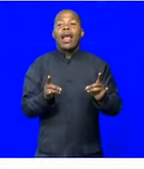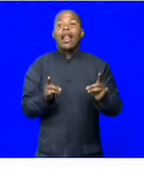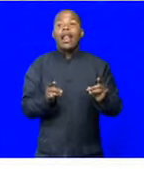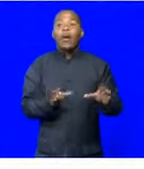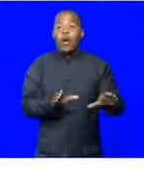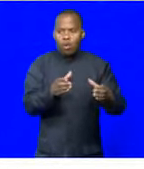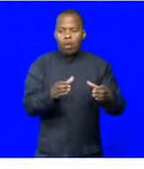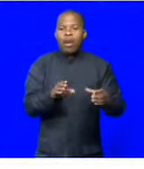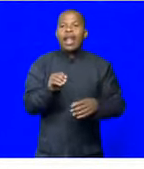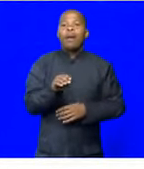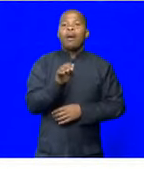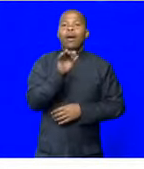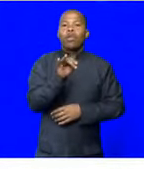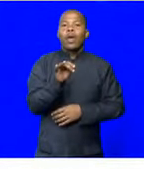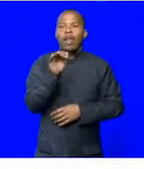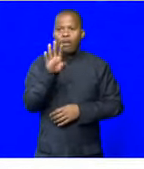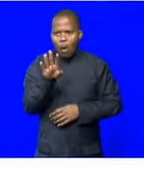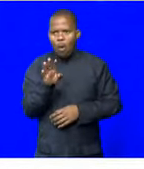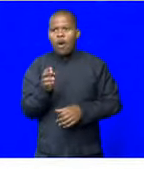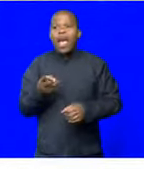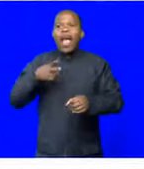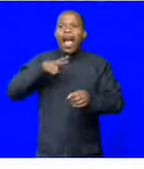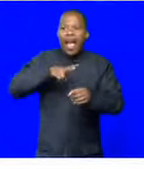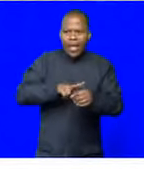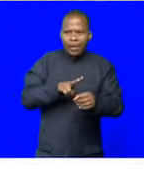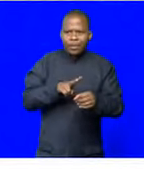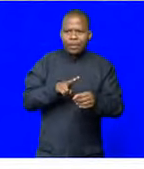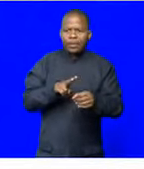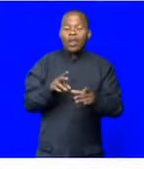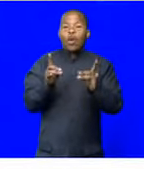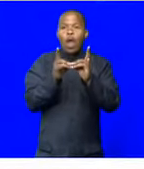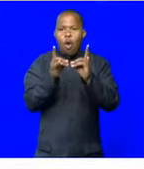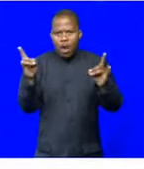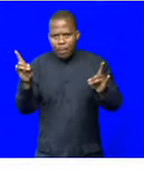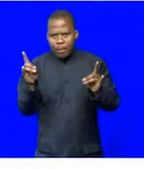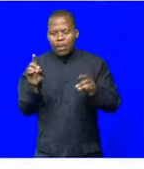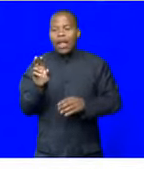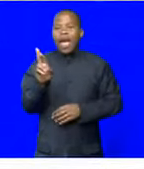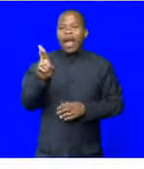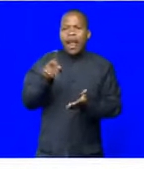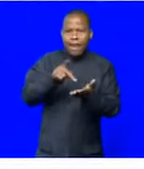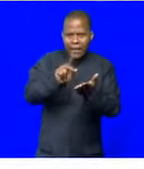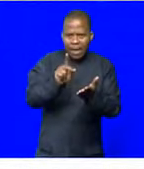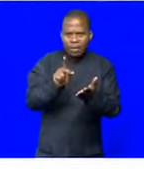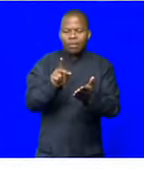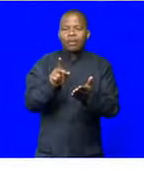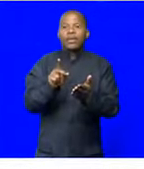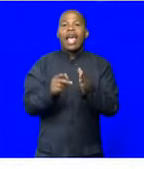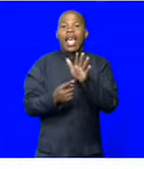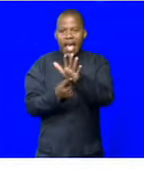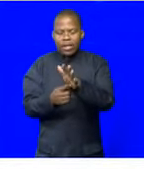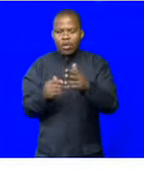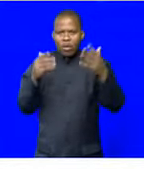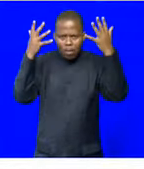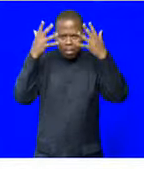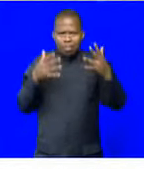lo msebenzi. Kuye kurentiswe nakunemishado nemihlangano leminye nje.